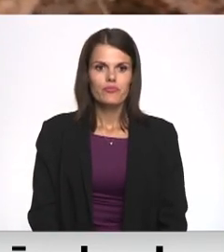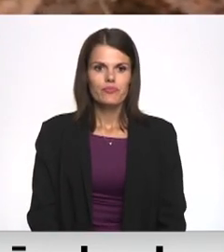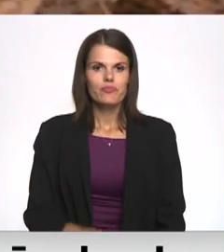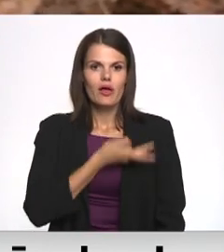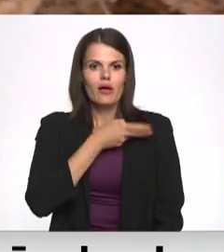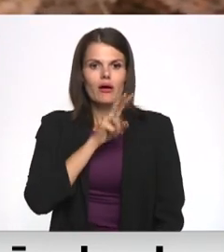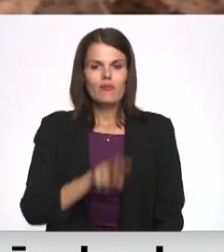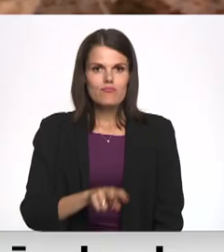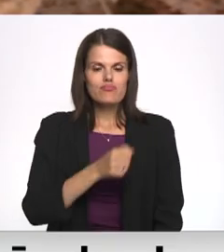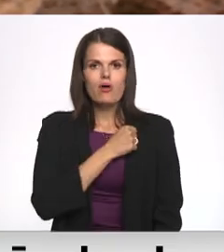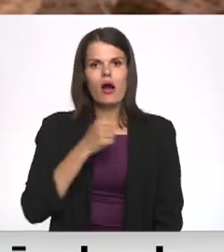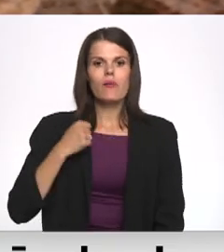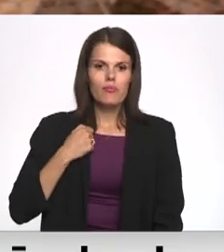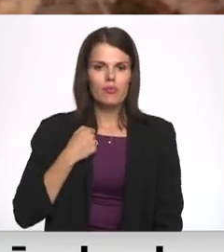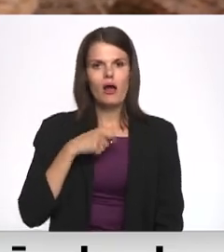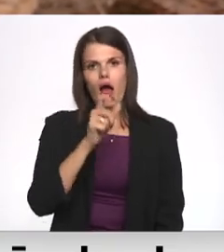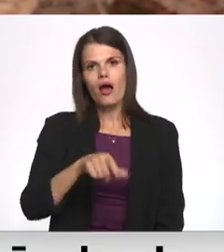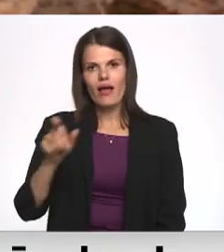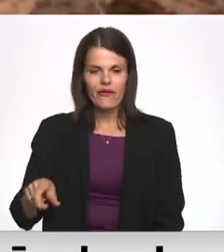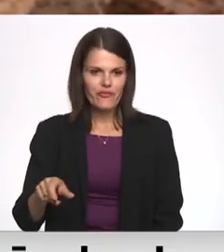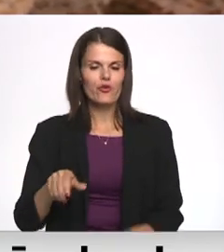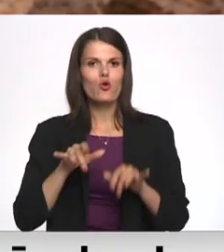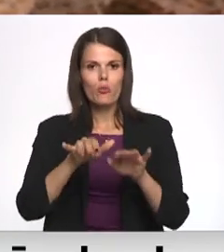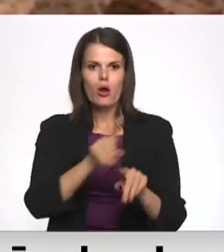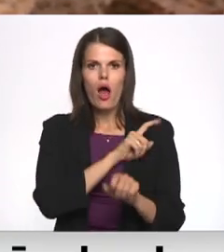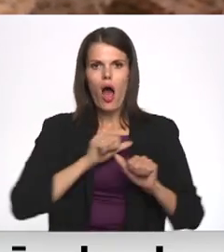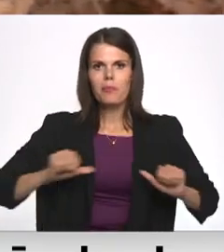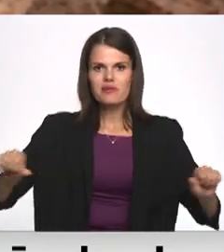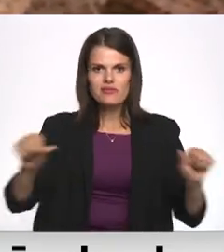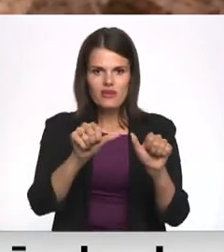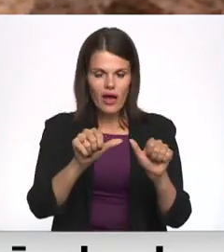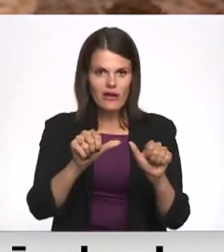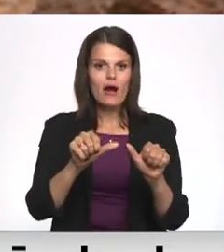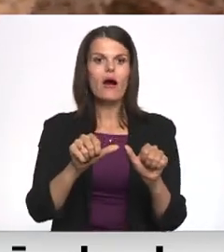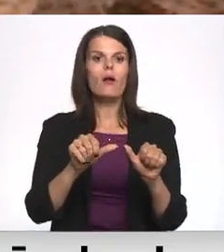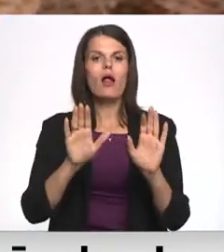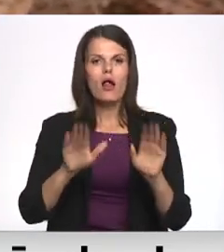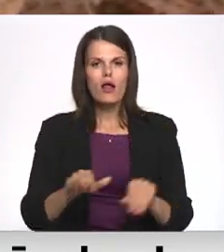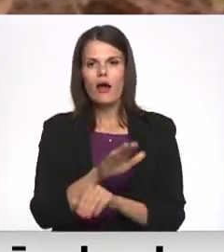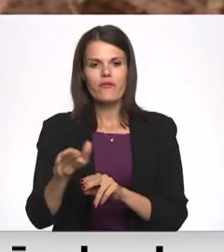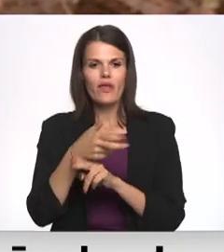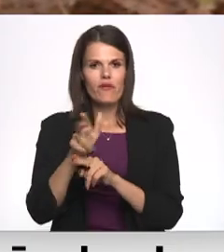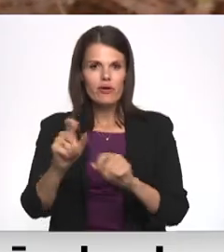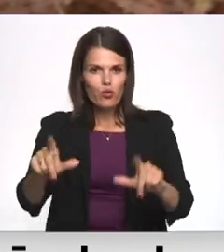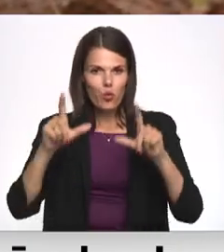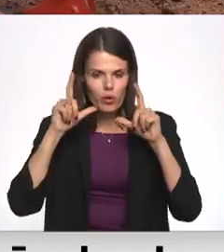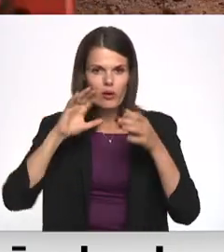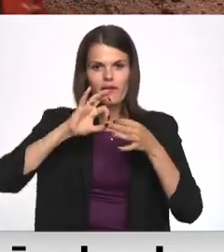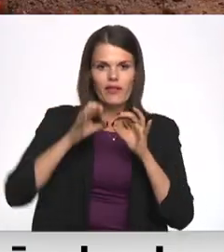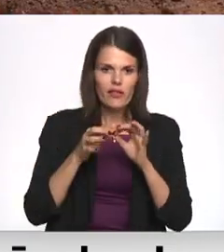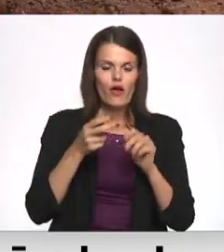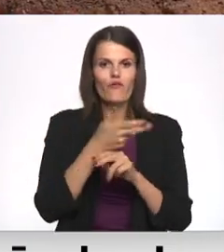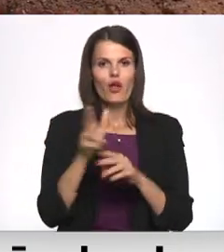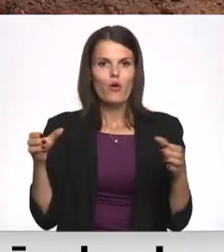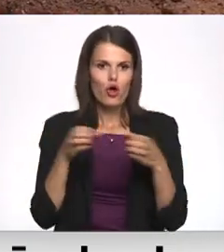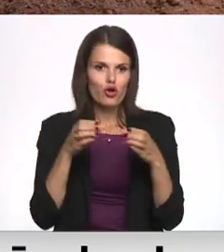Kritušo padomju karavīru ekshumācijas process Rudbāržos bija apsargāts un teritorija iežogota. Lai nefilmētu tūplānus un detaļas,